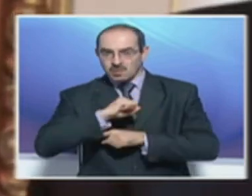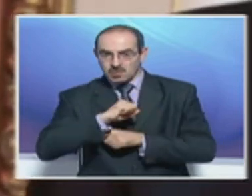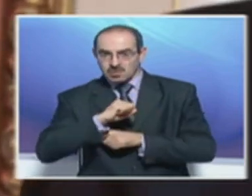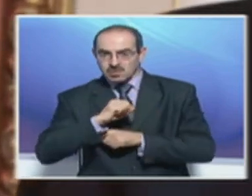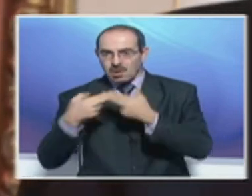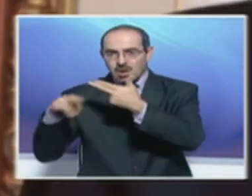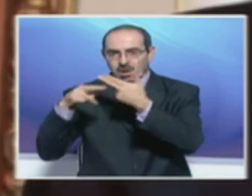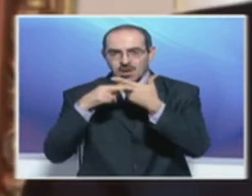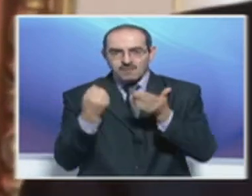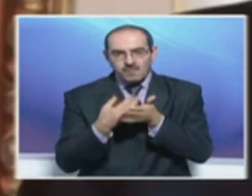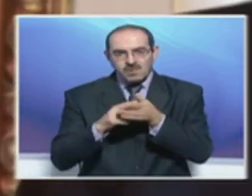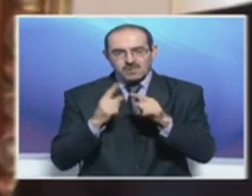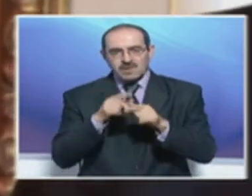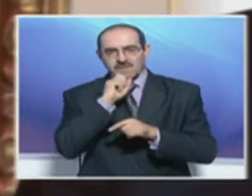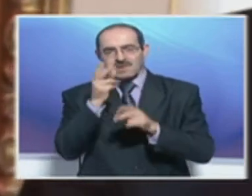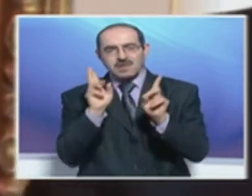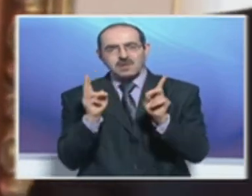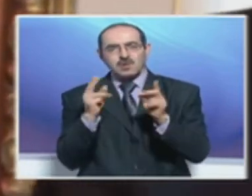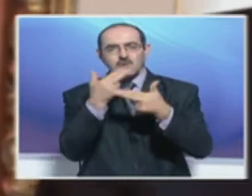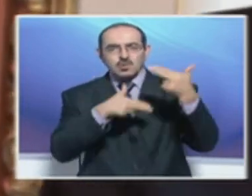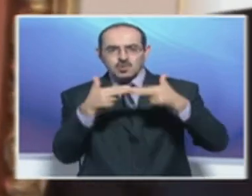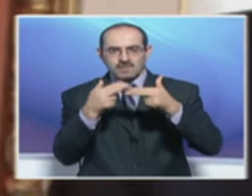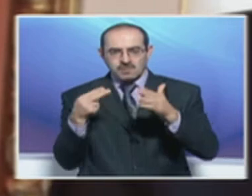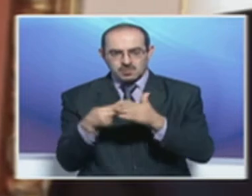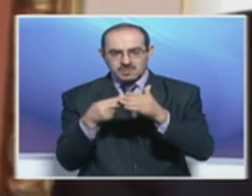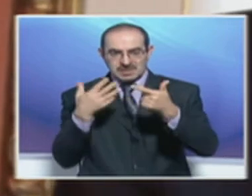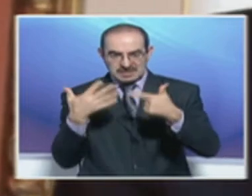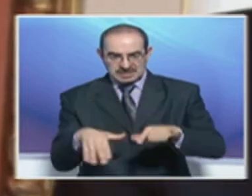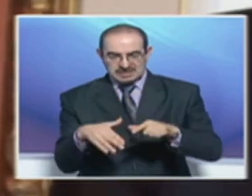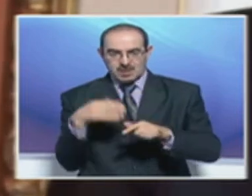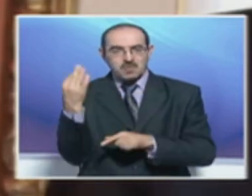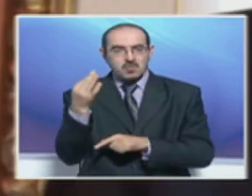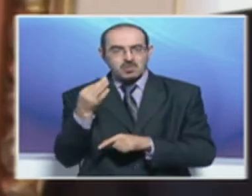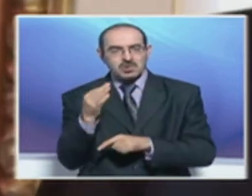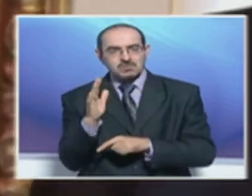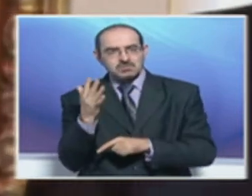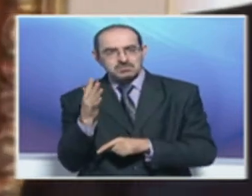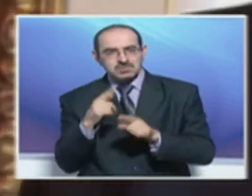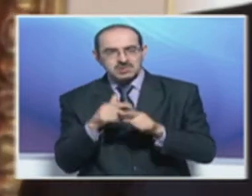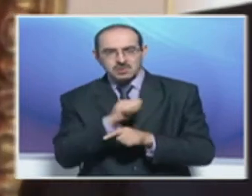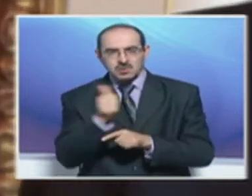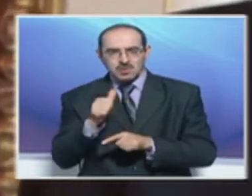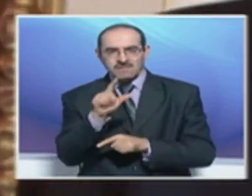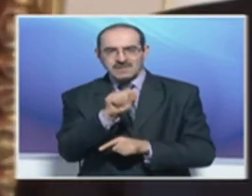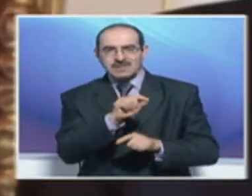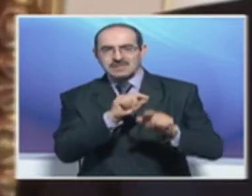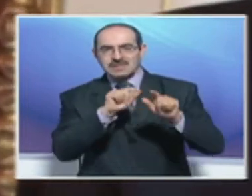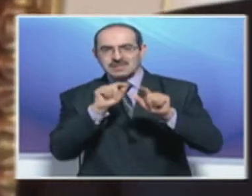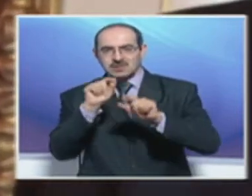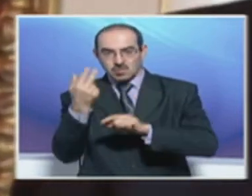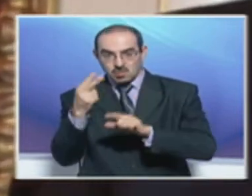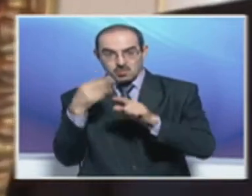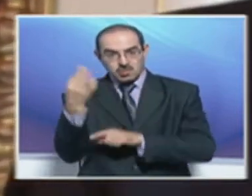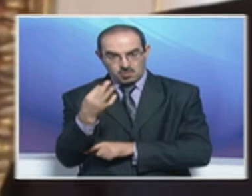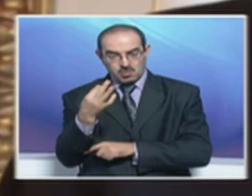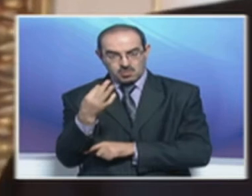في آخر نوفمبر 2017 كانت النسبة المئوية 122%،